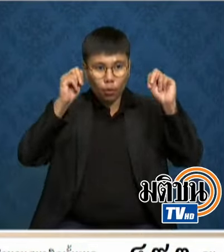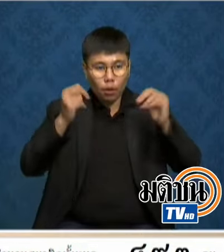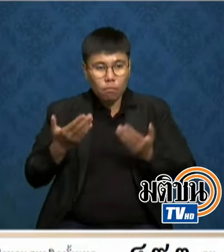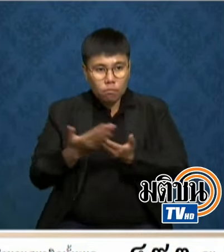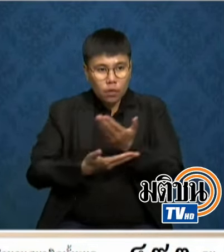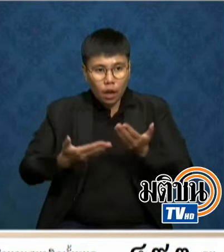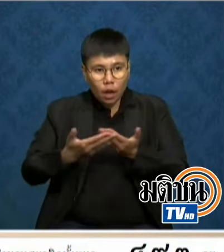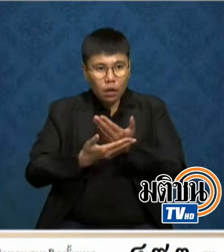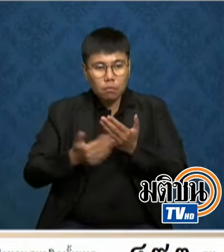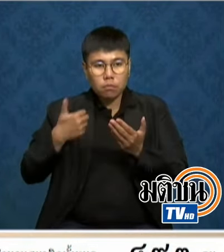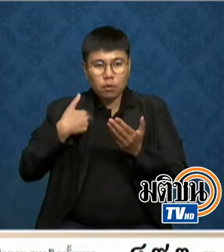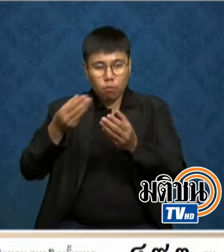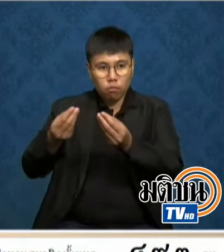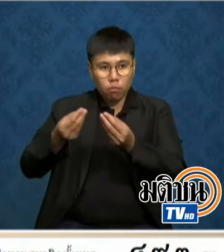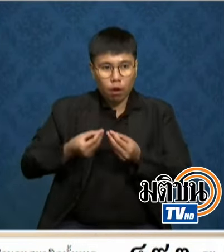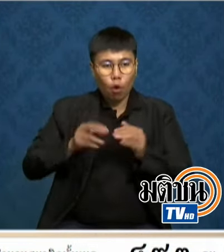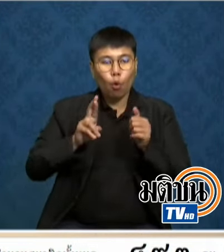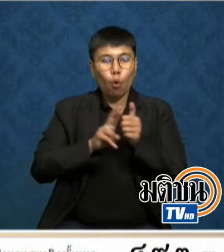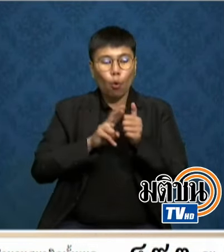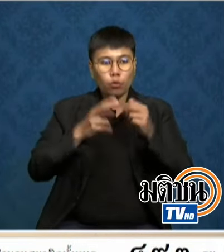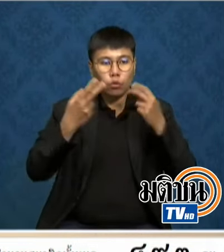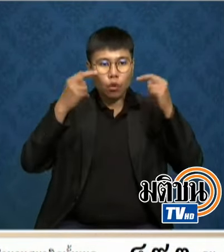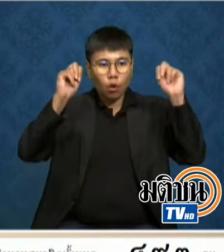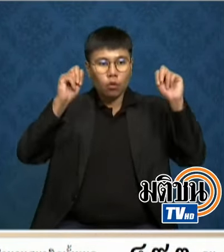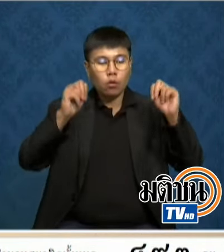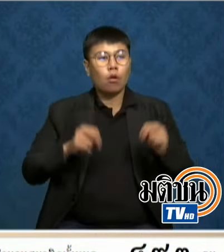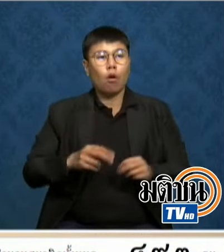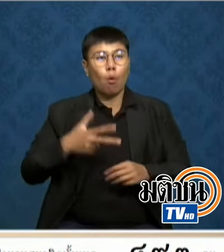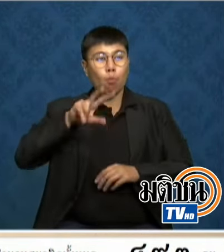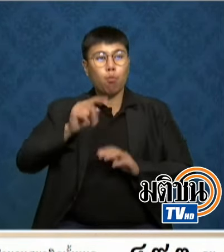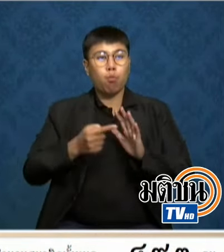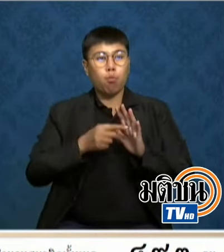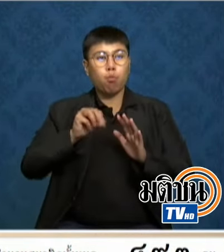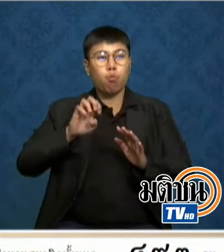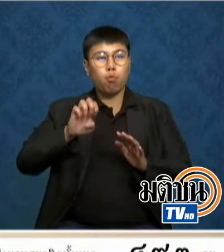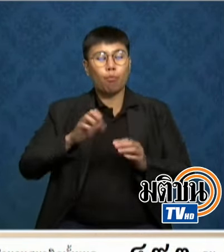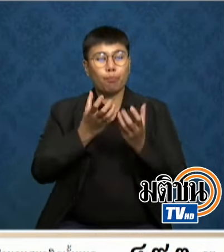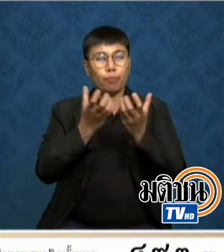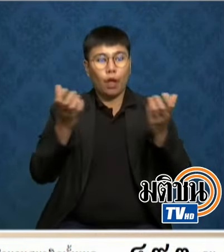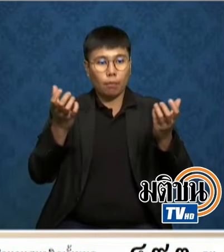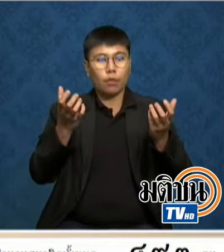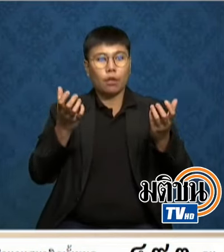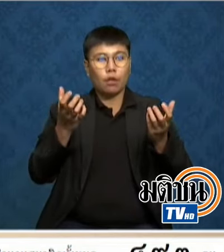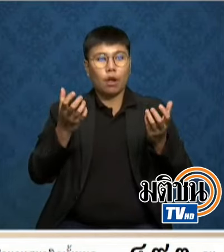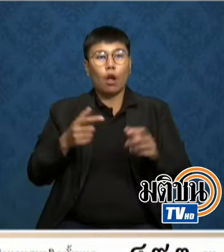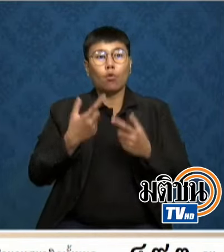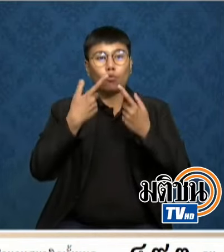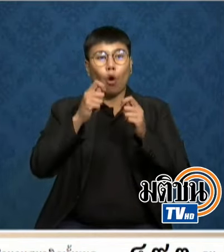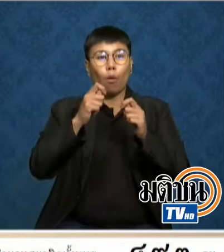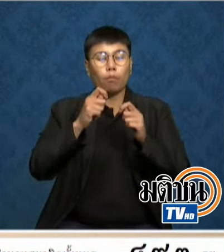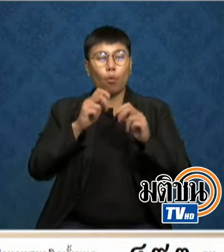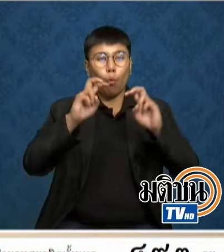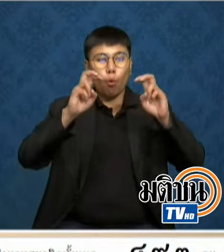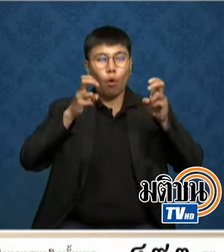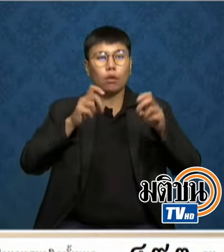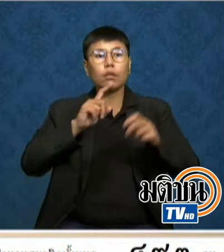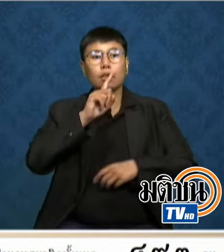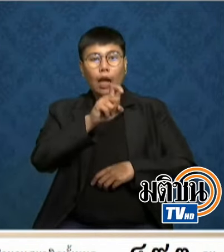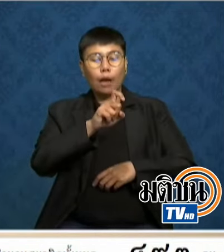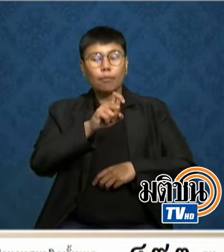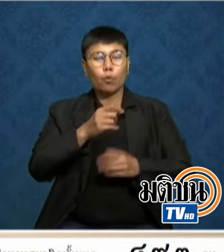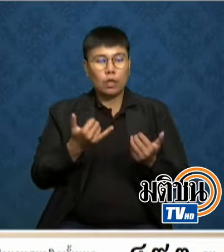ามอบหมายให้ท่านรองนายกรัฐมนตรีนะครับท่านภูมิธรรมเวชยชัยเป็นผู้ตอบกระทู้ถามแท